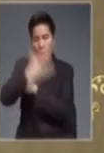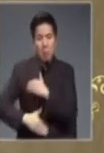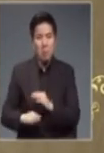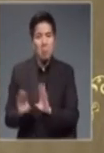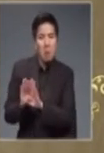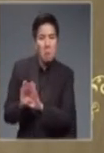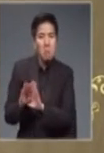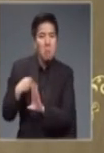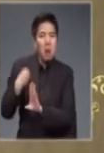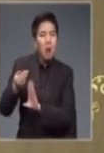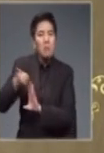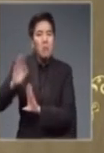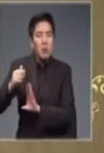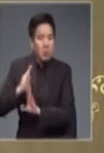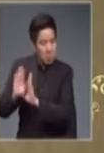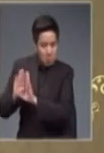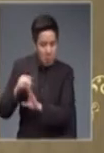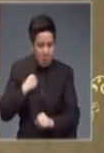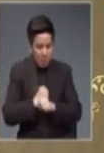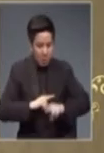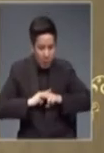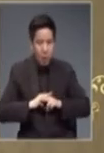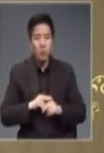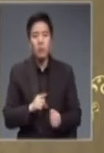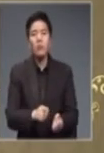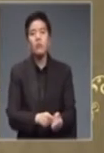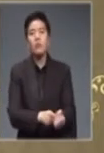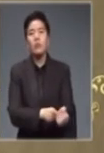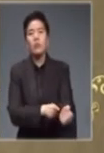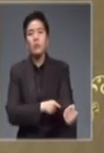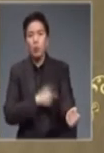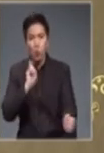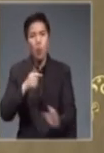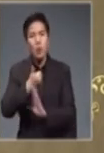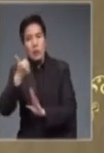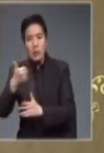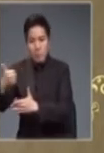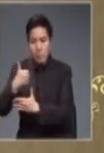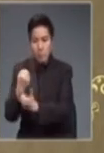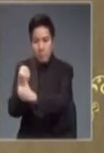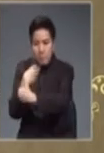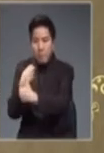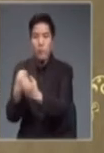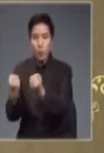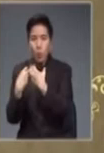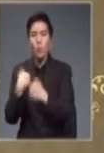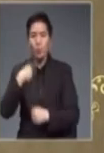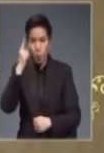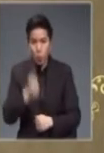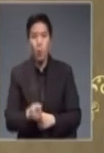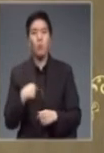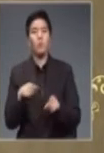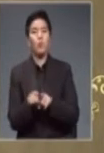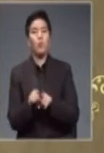การเมืองหรือการเดินหน้าประเทศไปสู่ประชาธิปไตยในอนาคตเราคงไม่จำเป็นต้องทำลายลบล้างสิ่งที่รัฐบาลคสช.วางรากฐาน